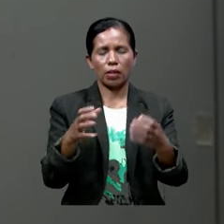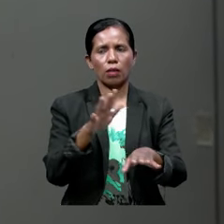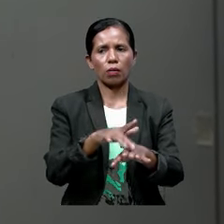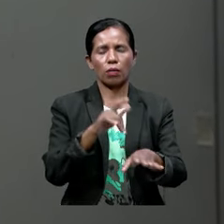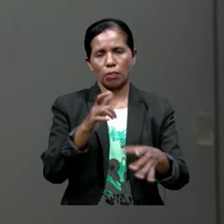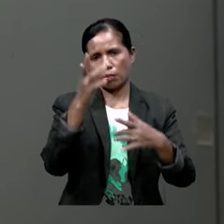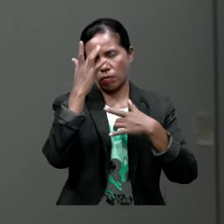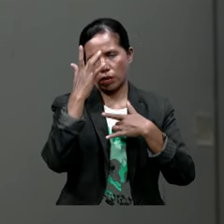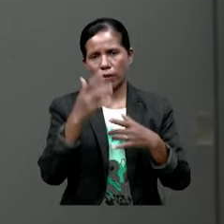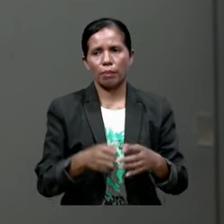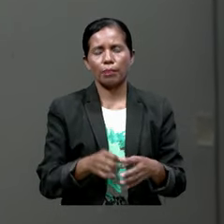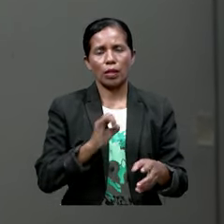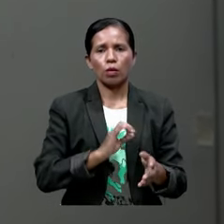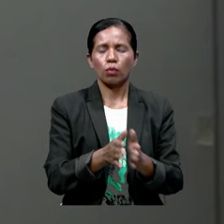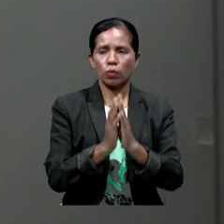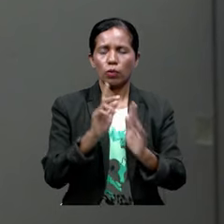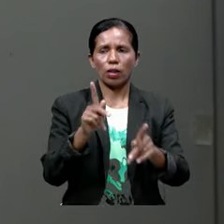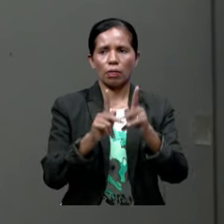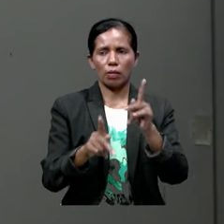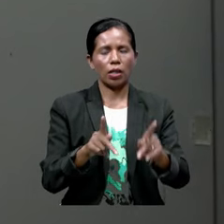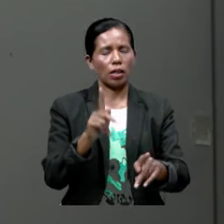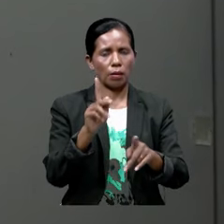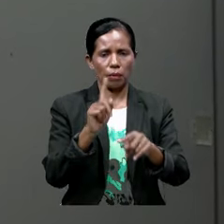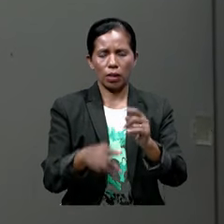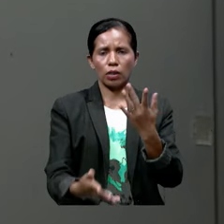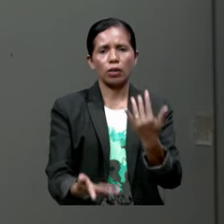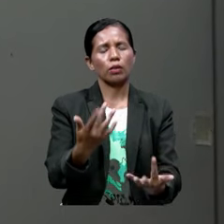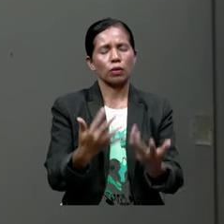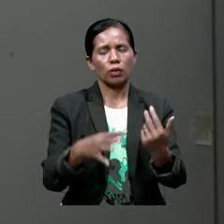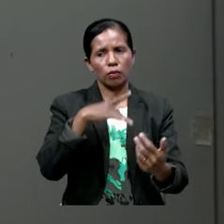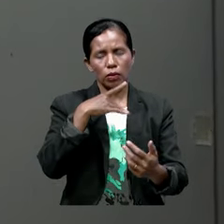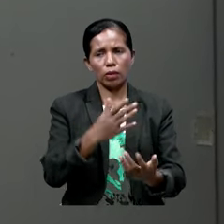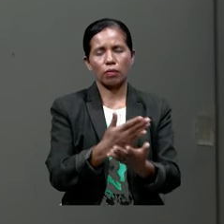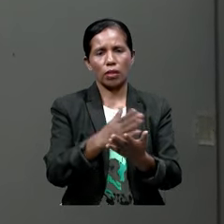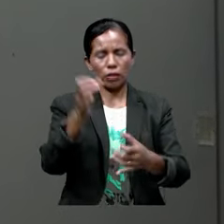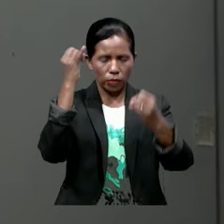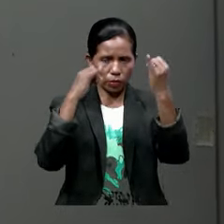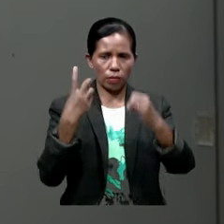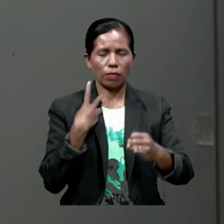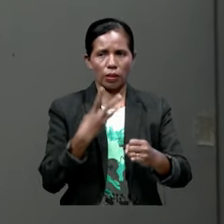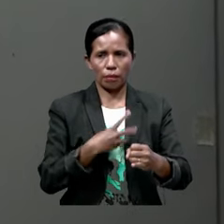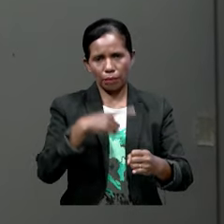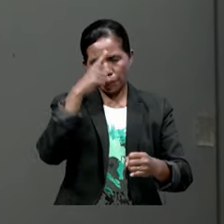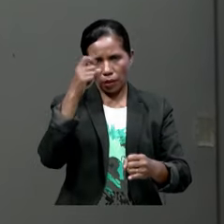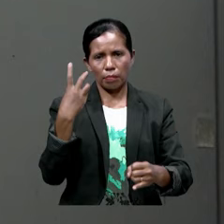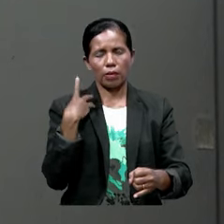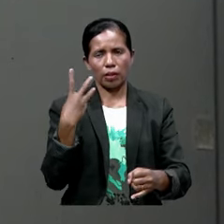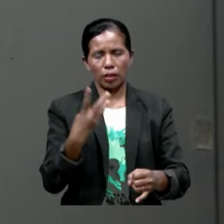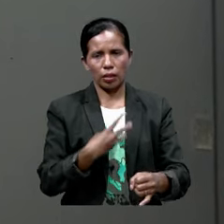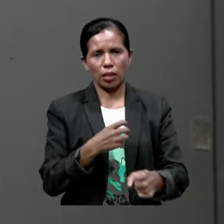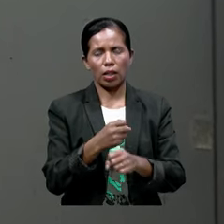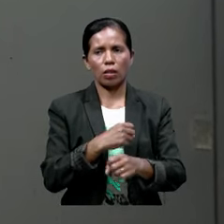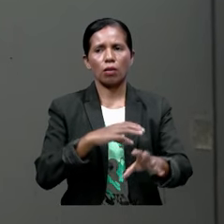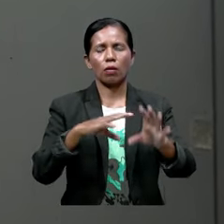ita. Hausu ba comunidade ser lavele sunu sebelum pasang informasi mbak Ami, tambah itu halo kontrak